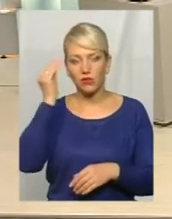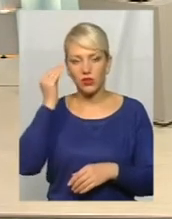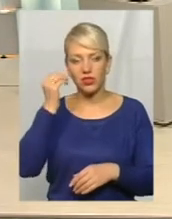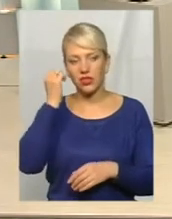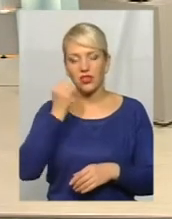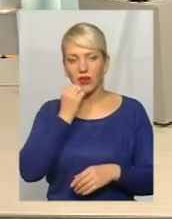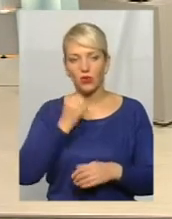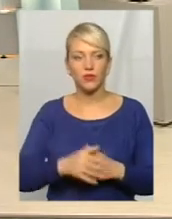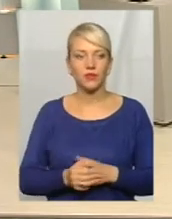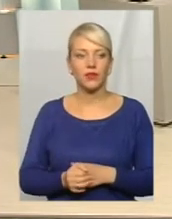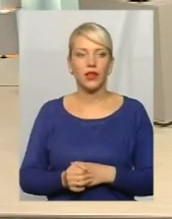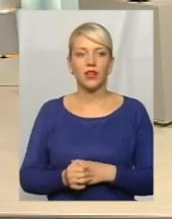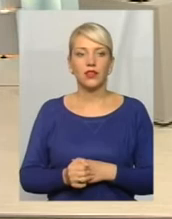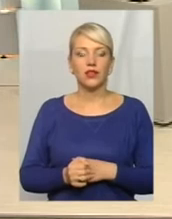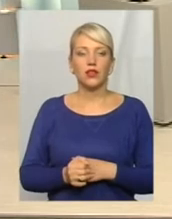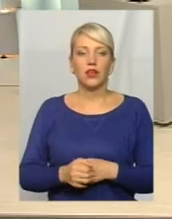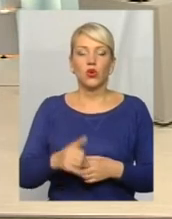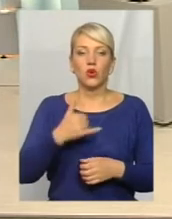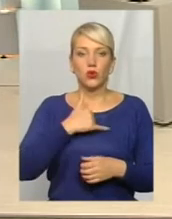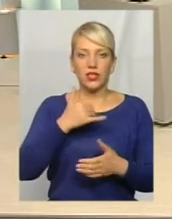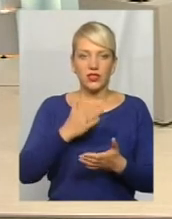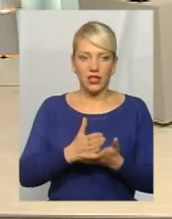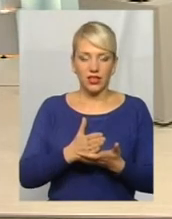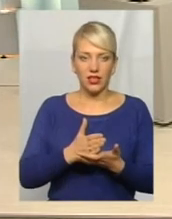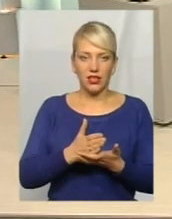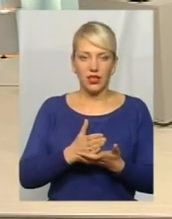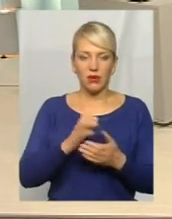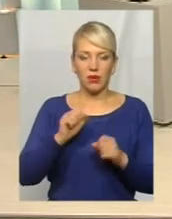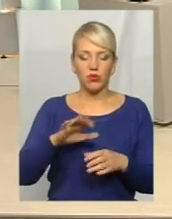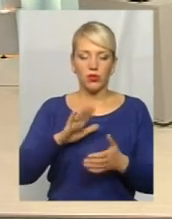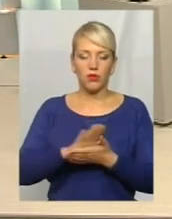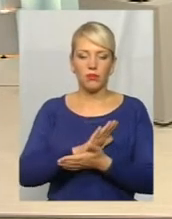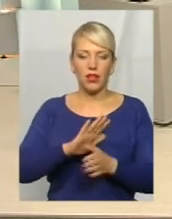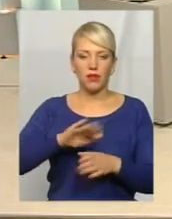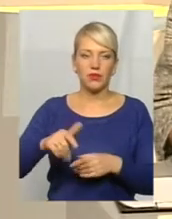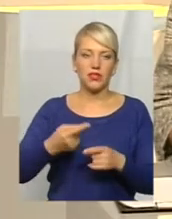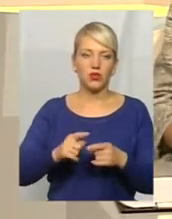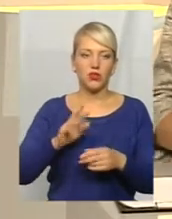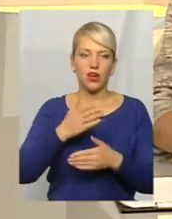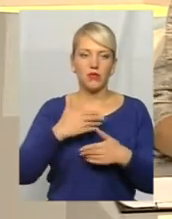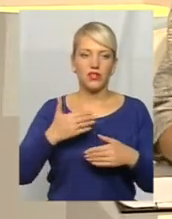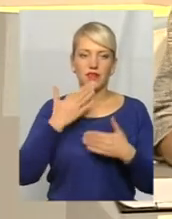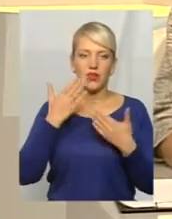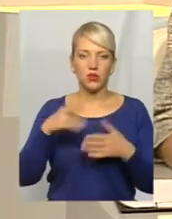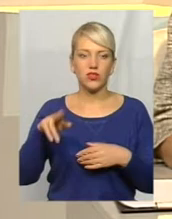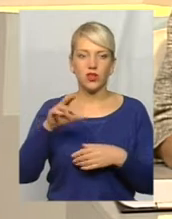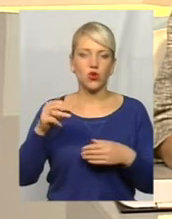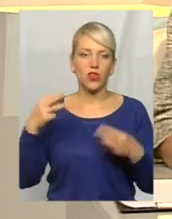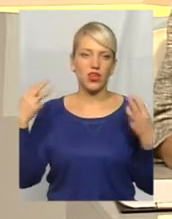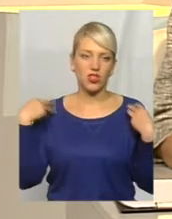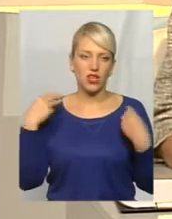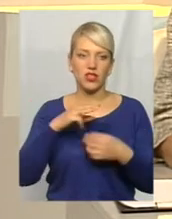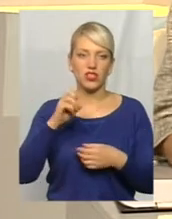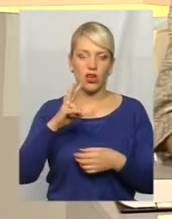дякую. Власне, в нас є, мабуть, прибрали після того, як ми звернулися безпосередньо до начальника ЖЕКу.